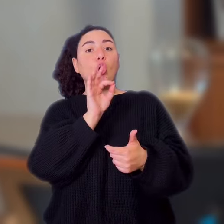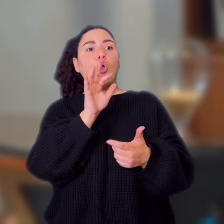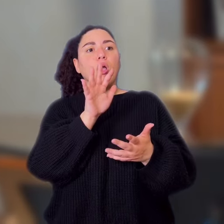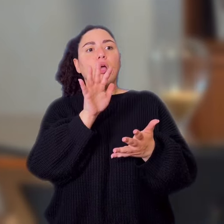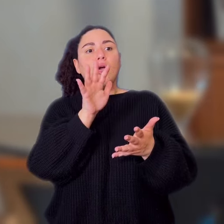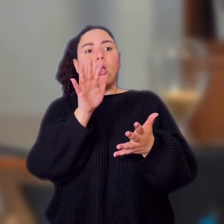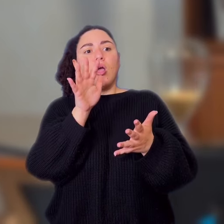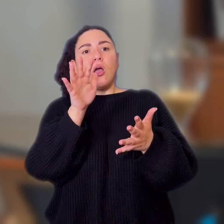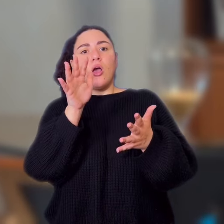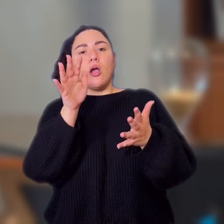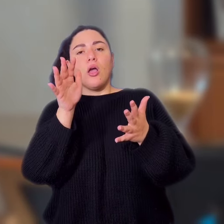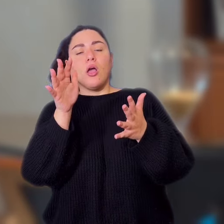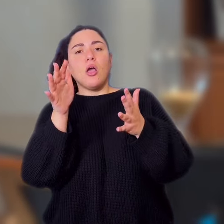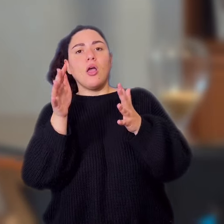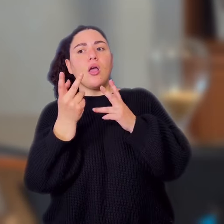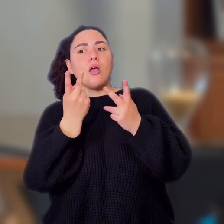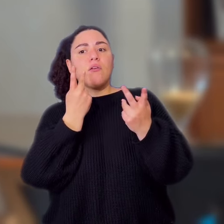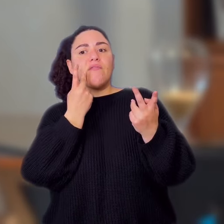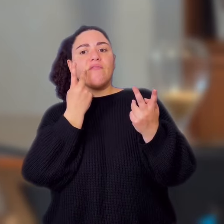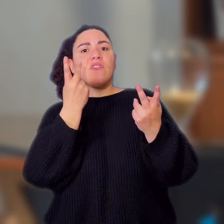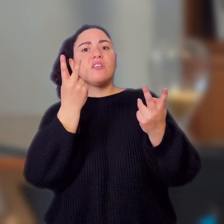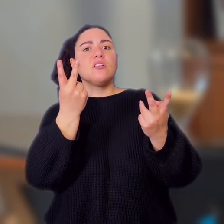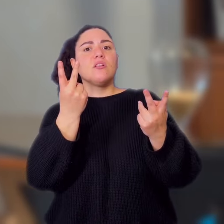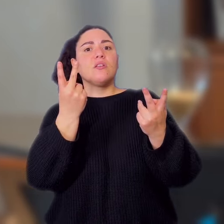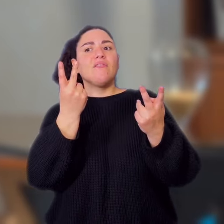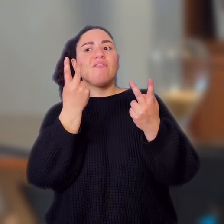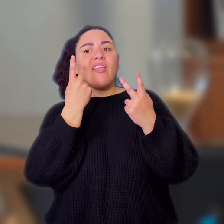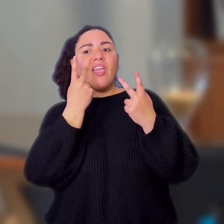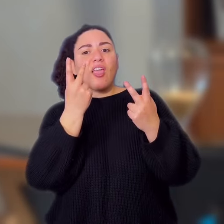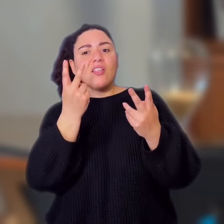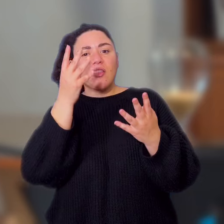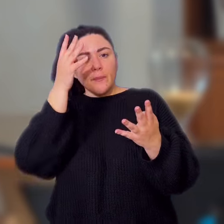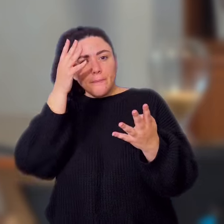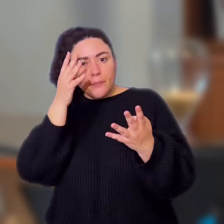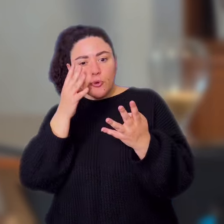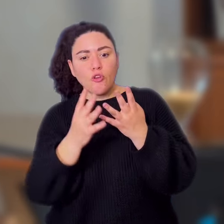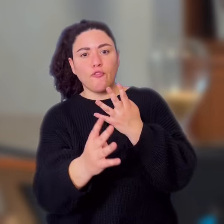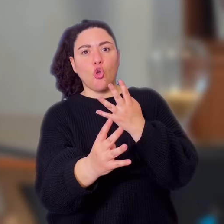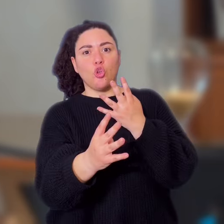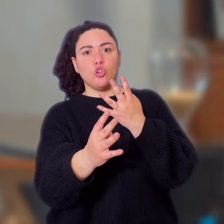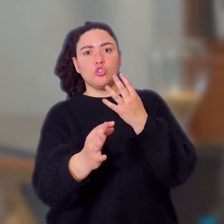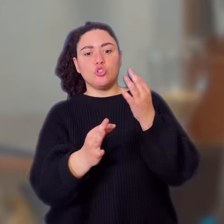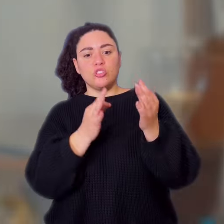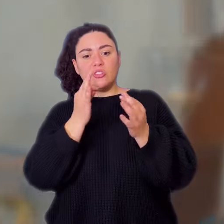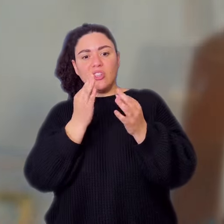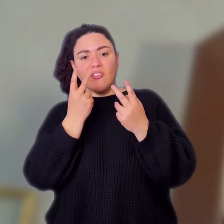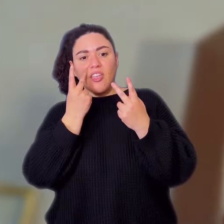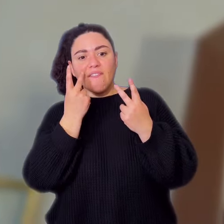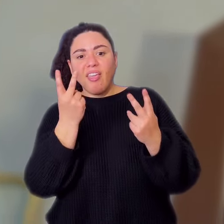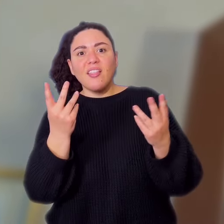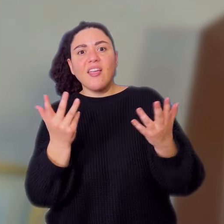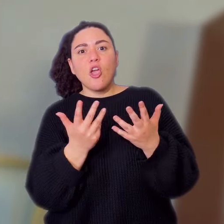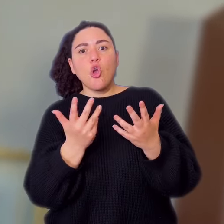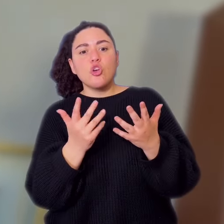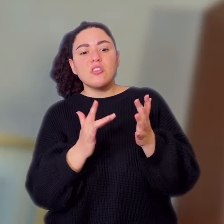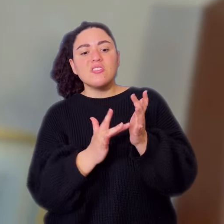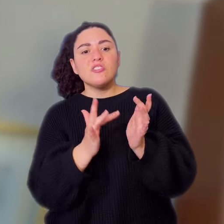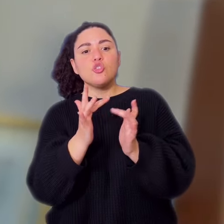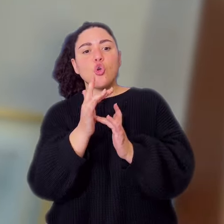ma progressivamente ci sarà un vedere che vede il Signore